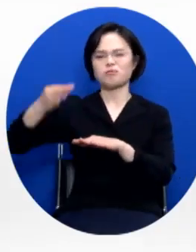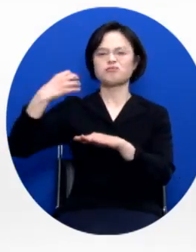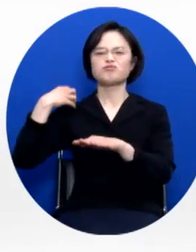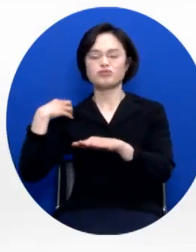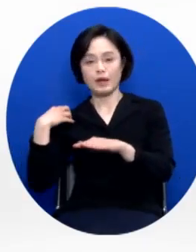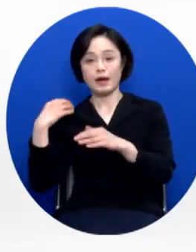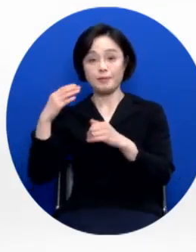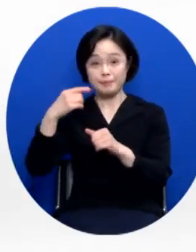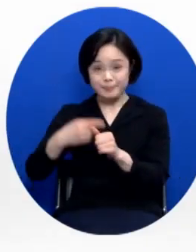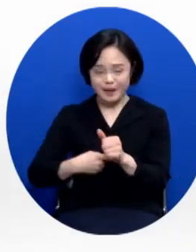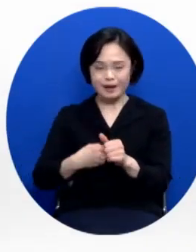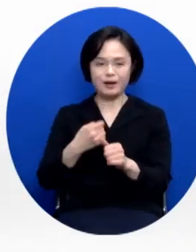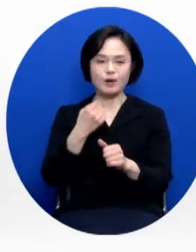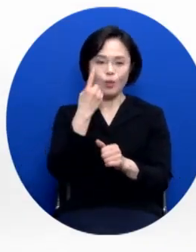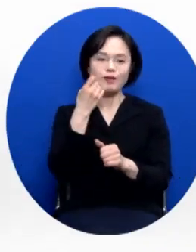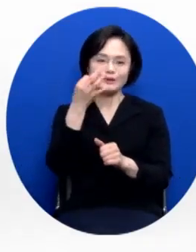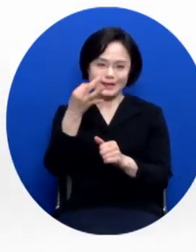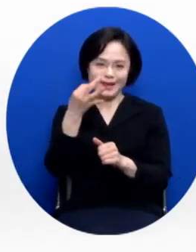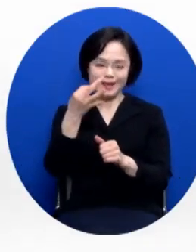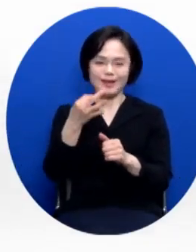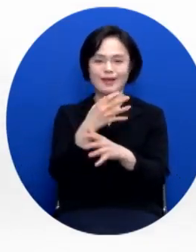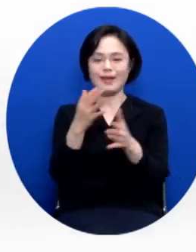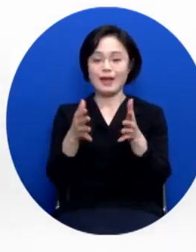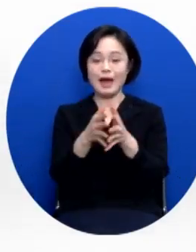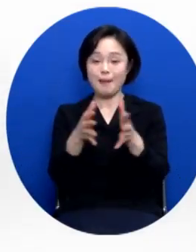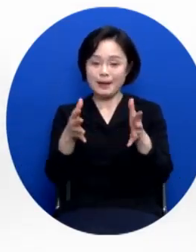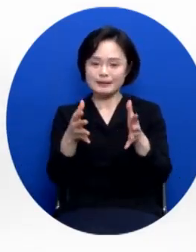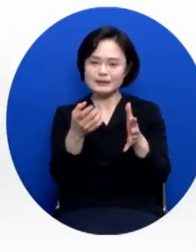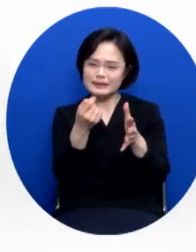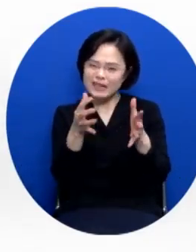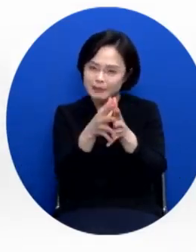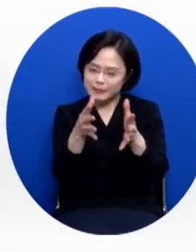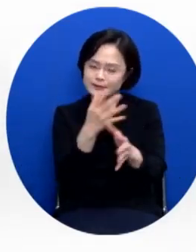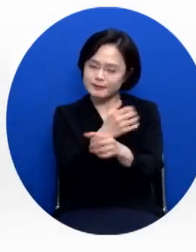아파트 월세 계약에서 소형 아파트 비중이 늘고 있는 것으로 풀이됩니다.